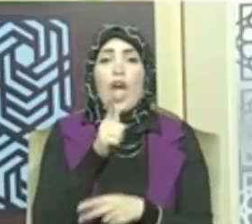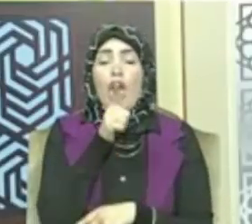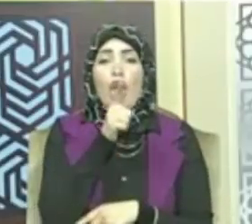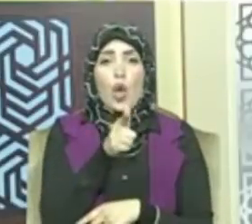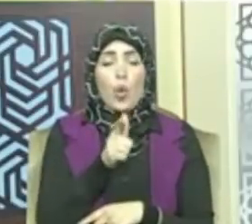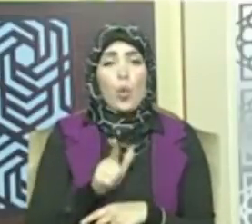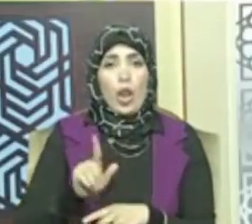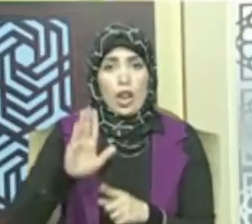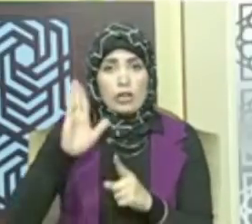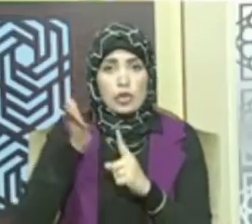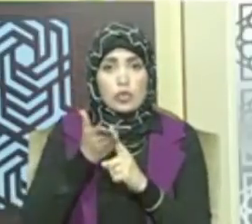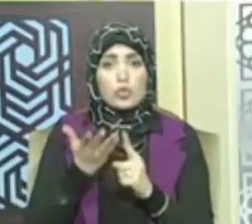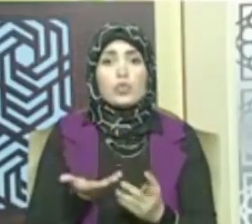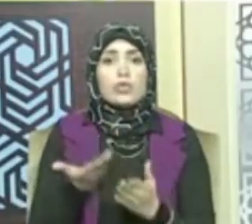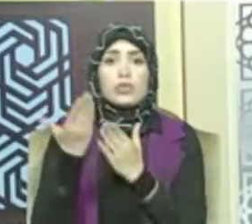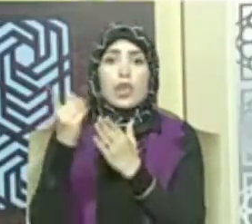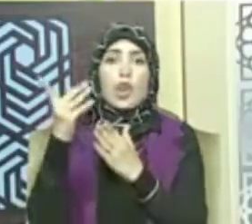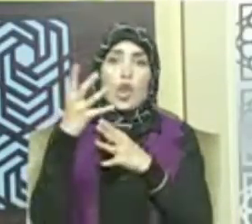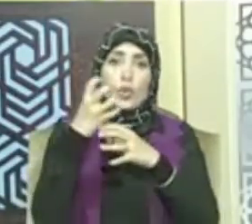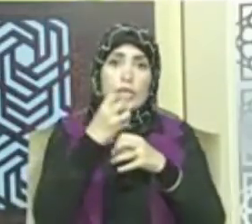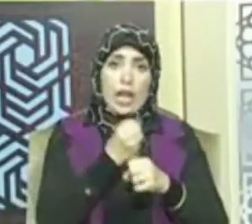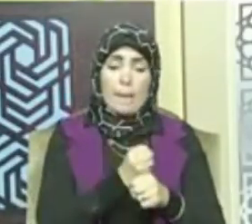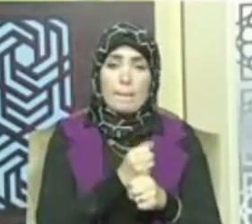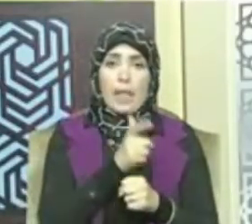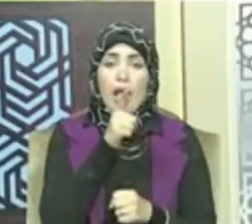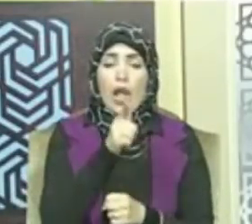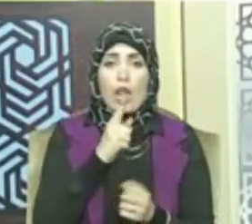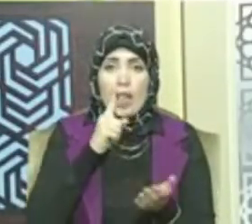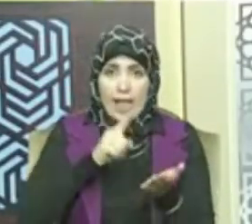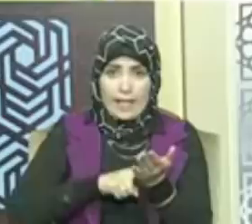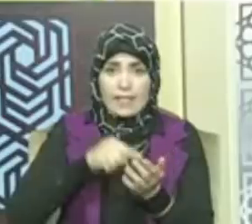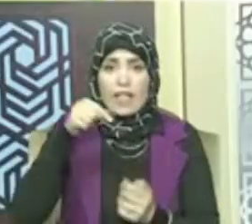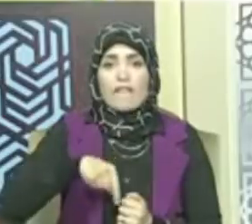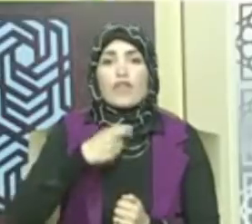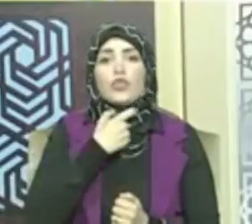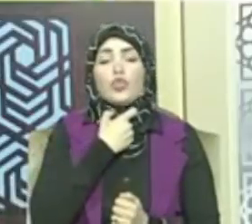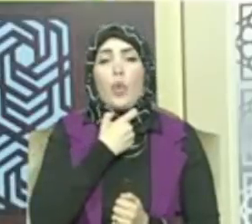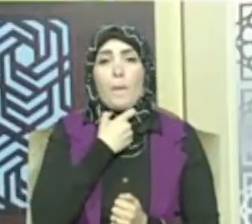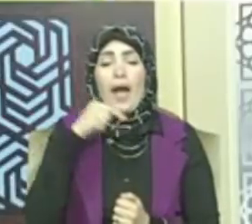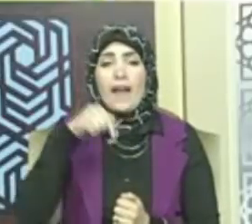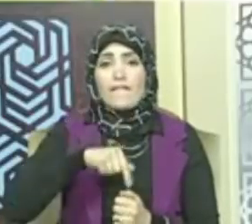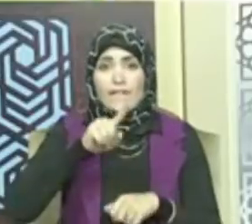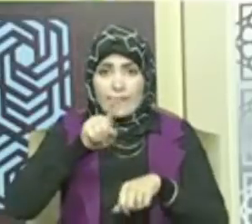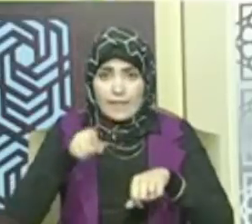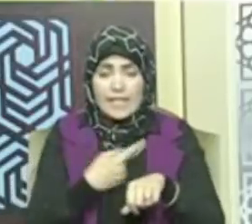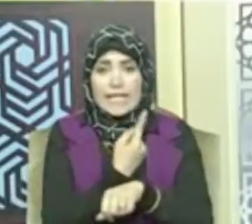الله عليه وسلم: إن في الجمعة لساعة